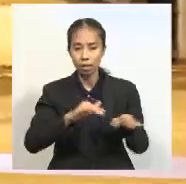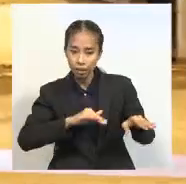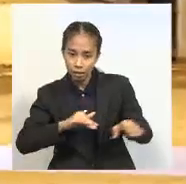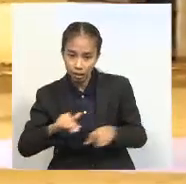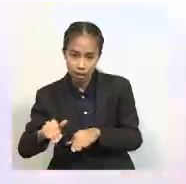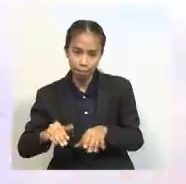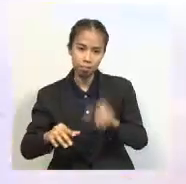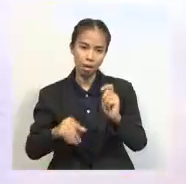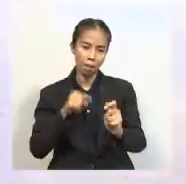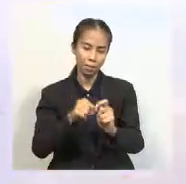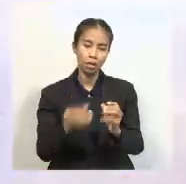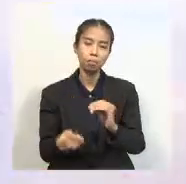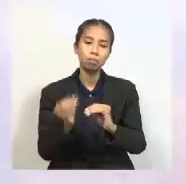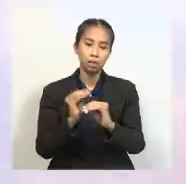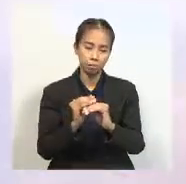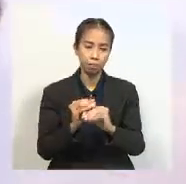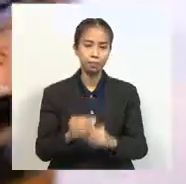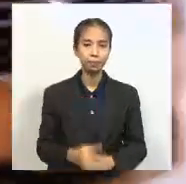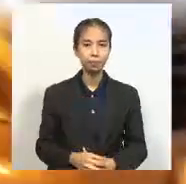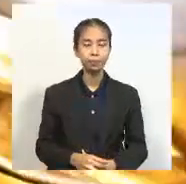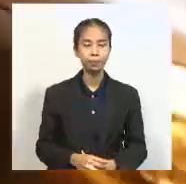เซฟตี้โซนอีก1อำเภอ เ